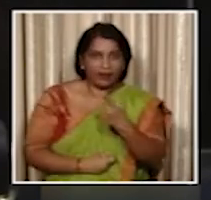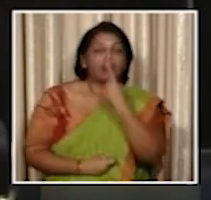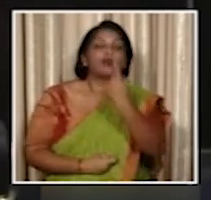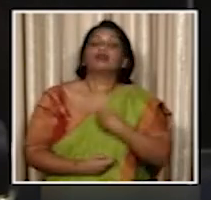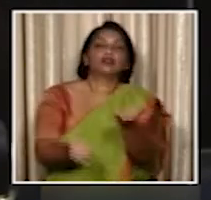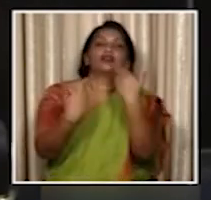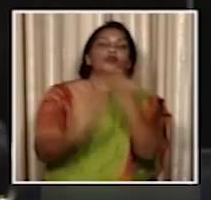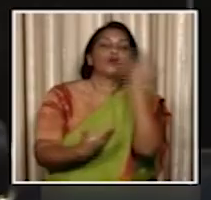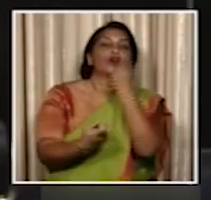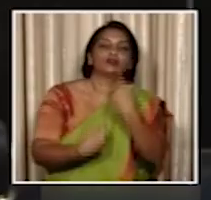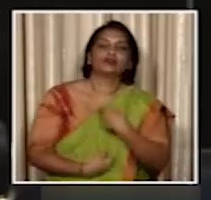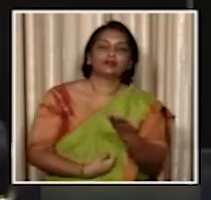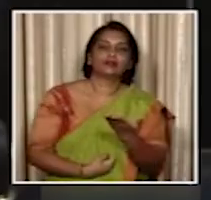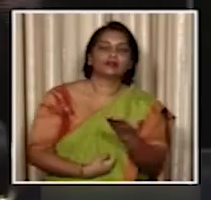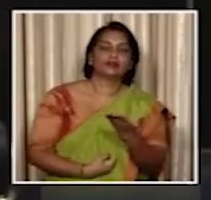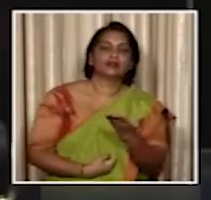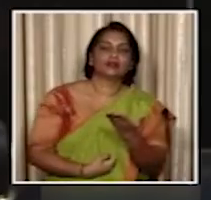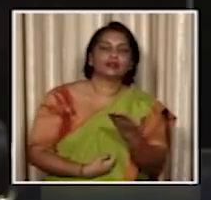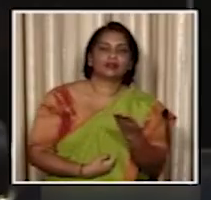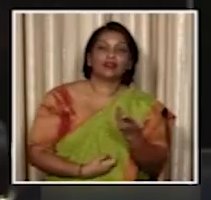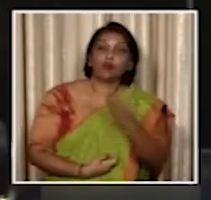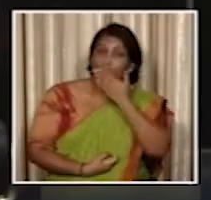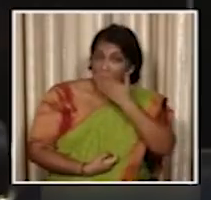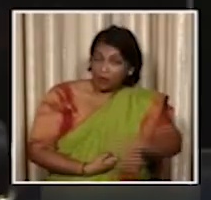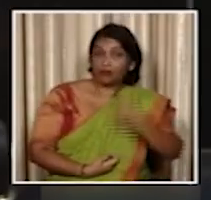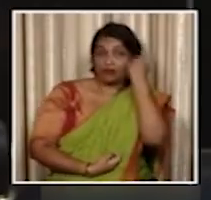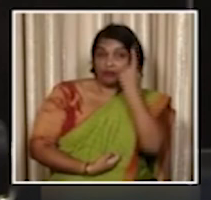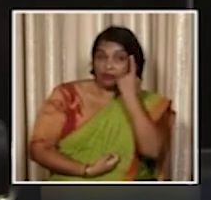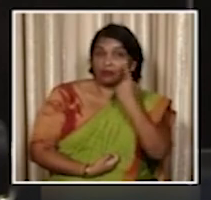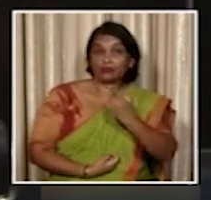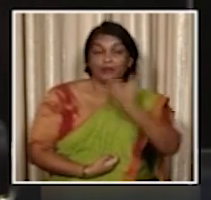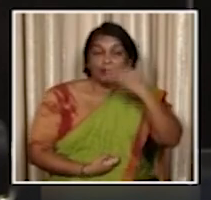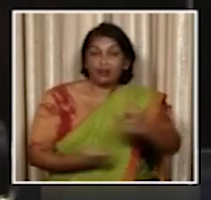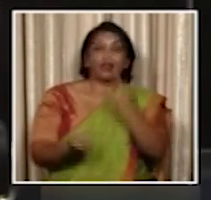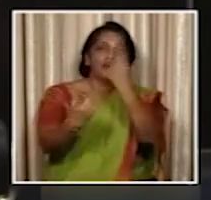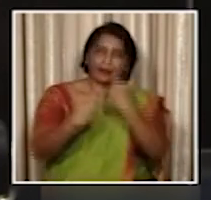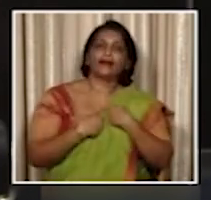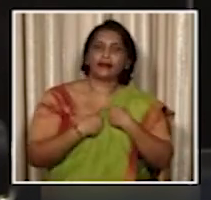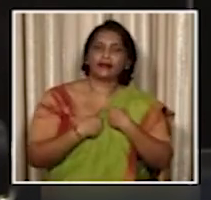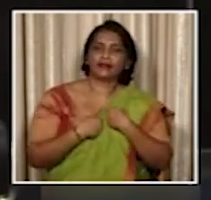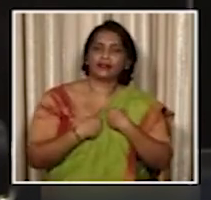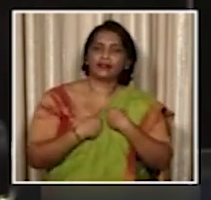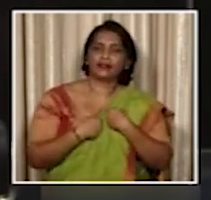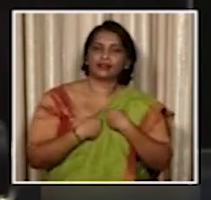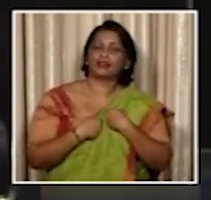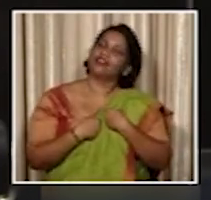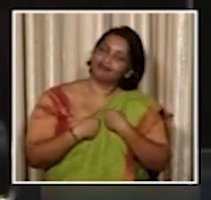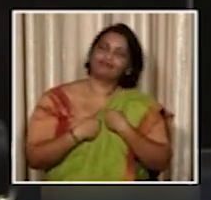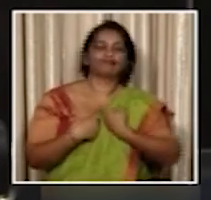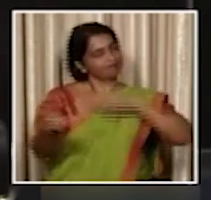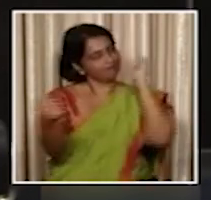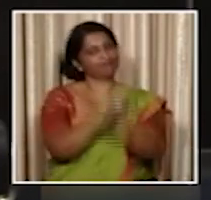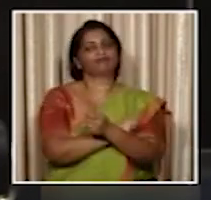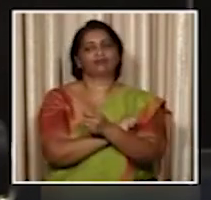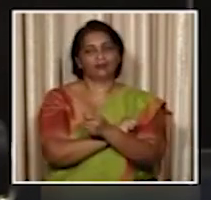ඕන නැකිටලා පුළුවන් නම්. කියන්න. ජගතේ උගතේ සූර්යයෙක් ඉන්නවා නම් කියන්න. අපි වෙනස්